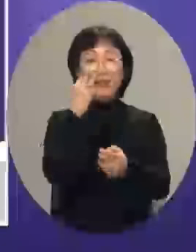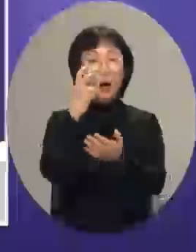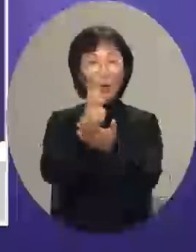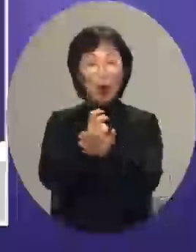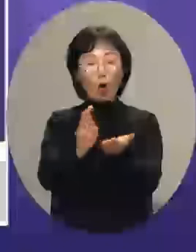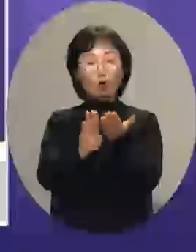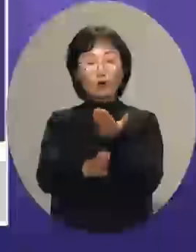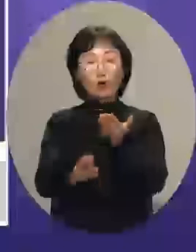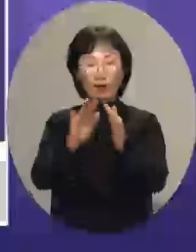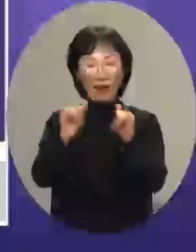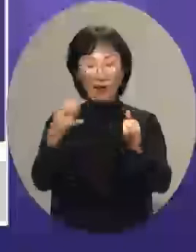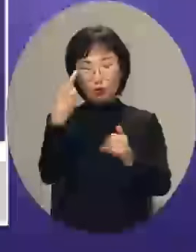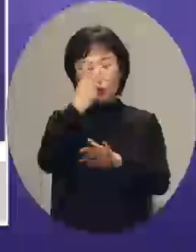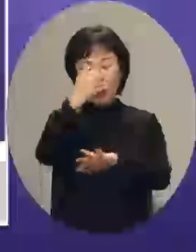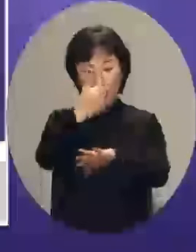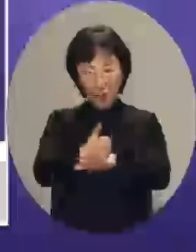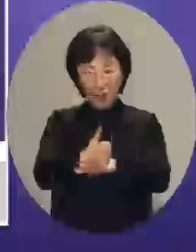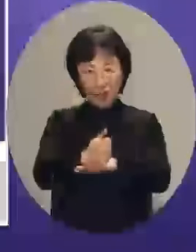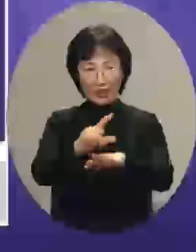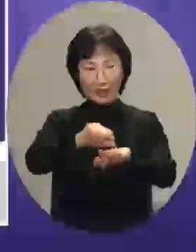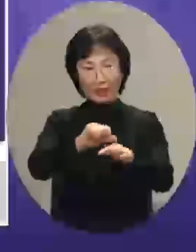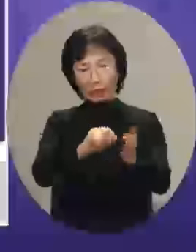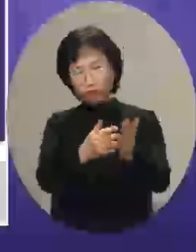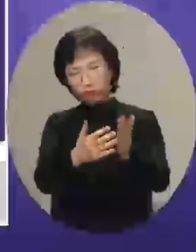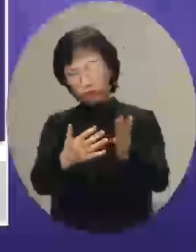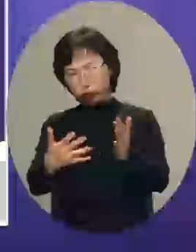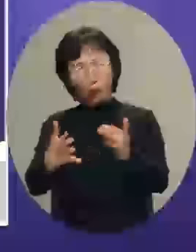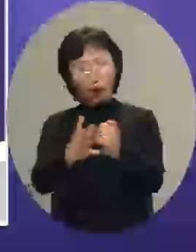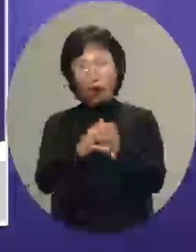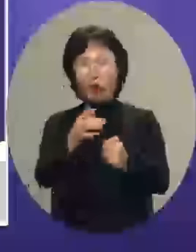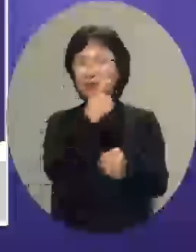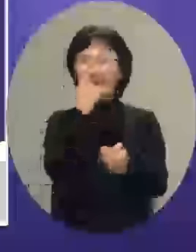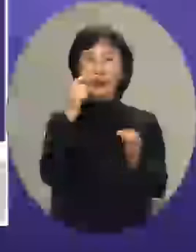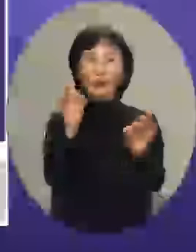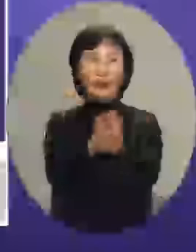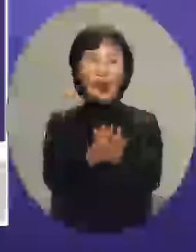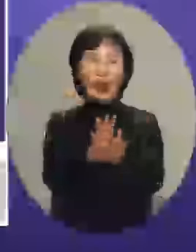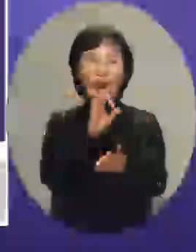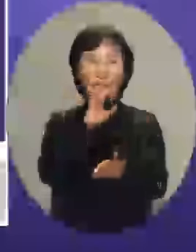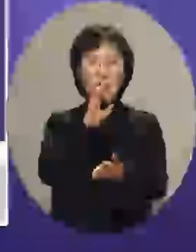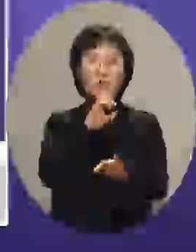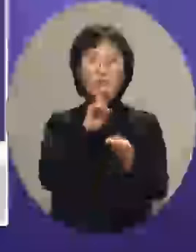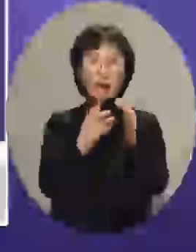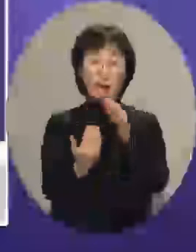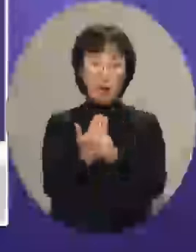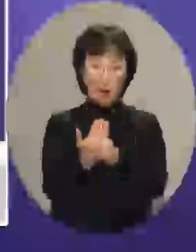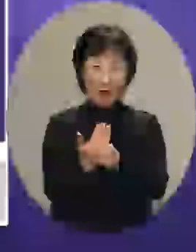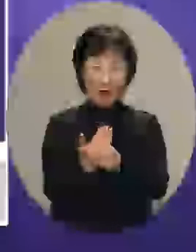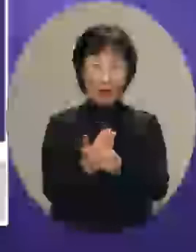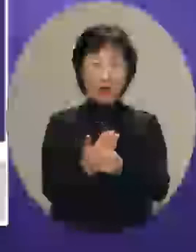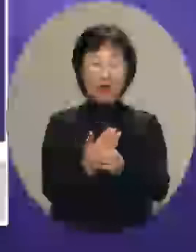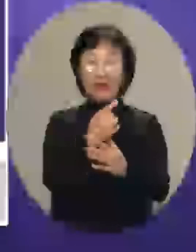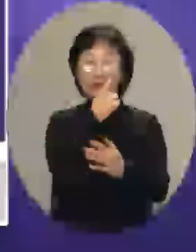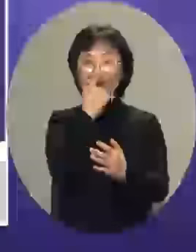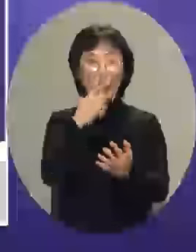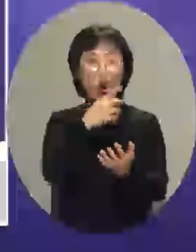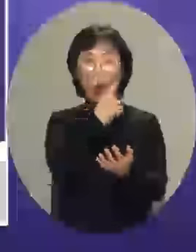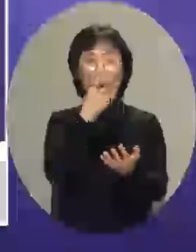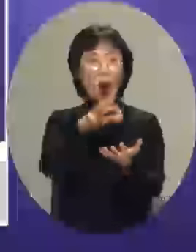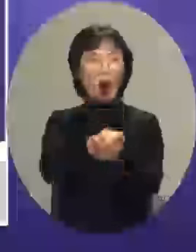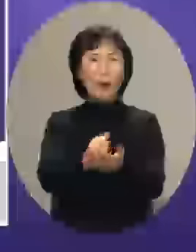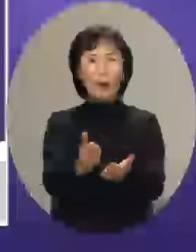후배들이 수사를 한 결과 시간이 많이 돼서 안 된다. 아니 시간이 많이 지나서 안 된다는 얘기가 증거 확보 어려웠다 이렇게 봅니다.